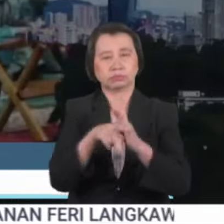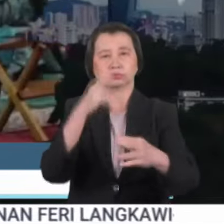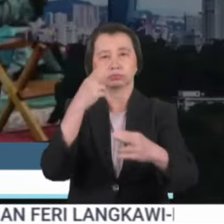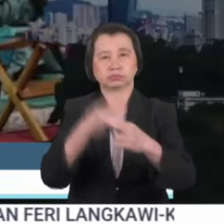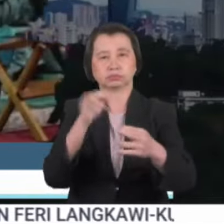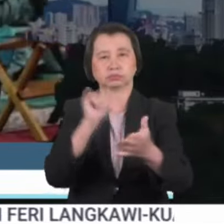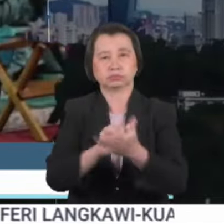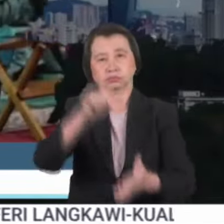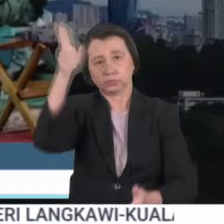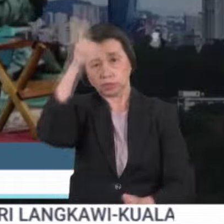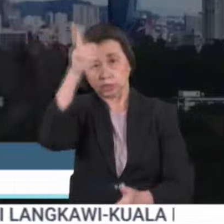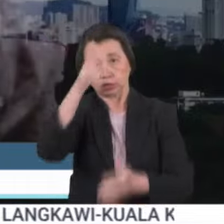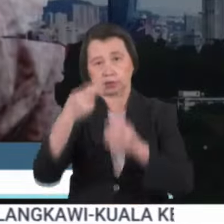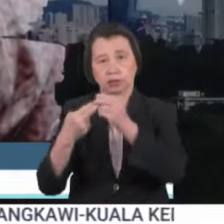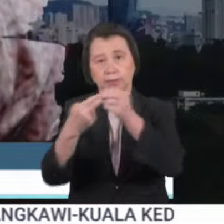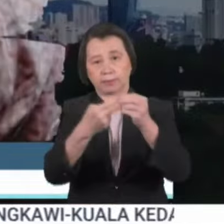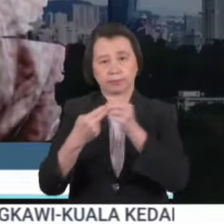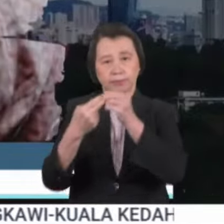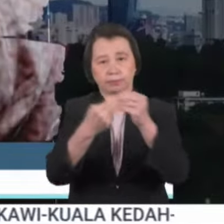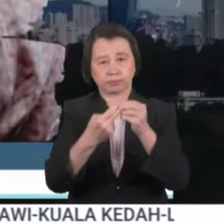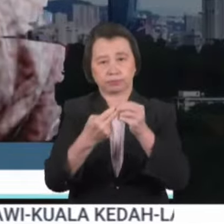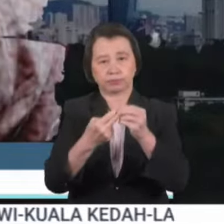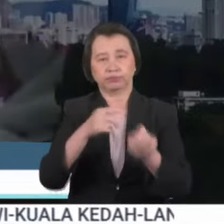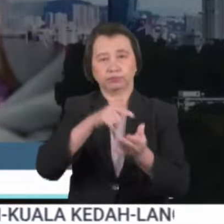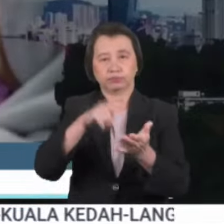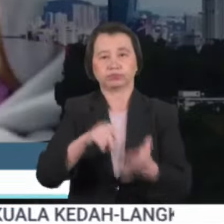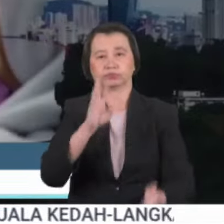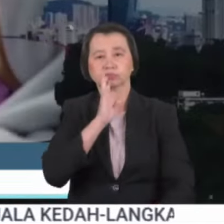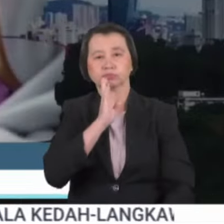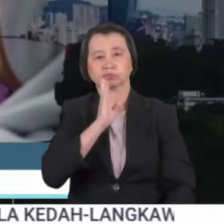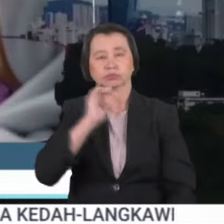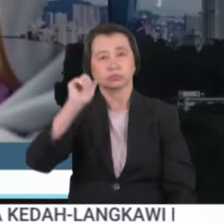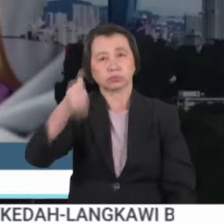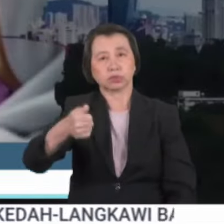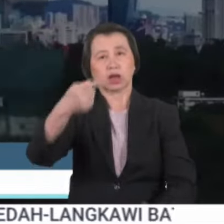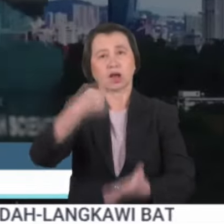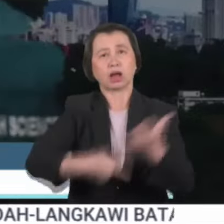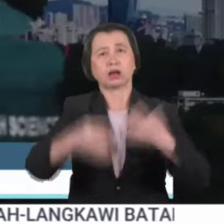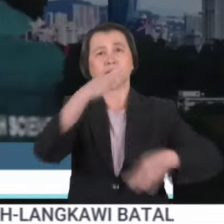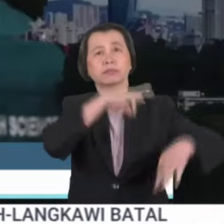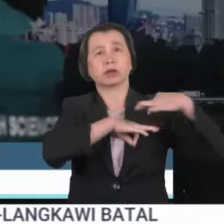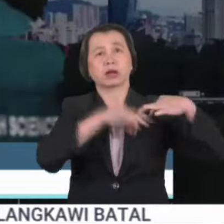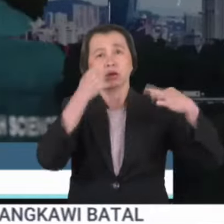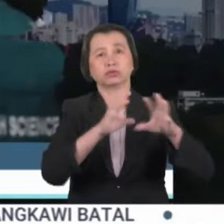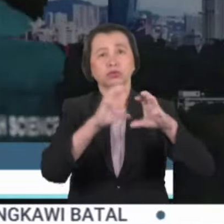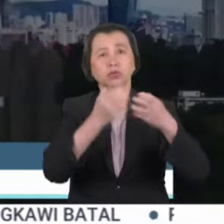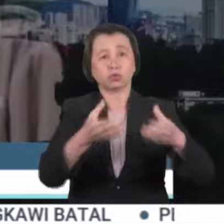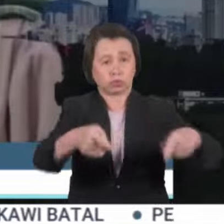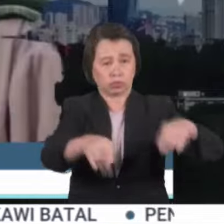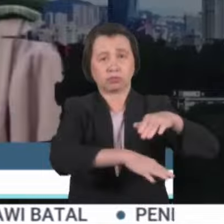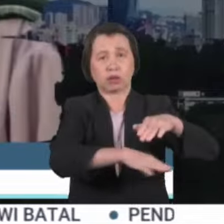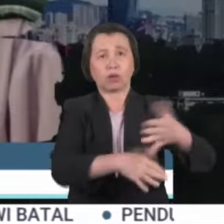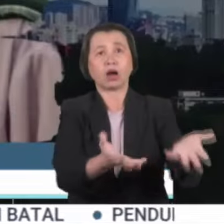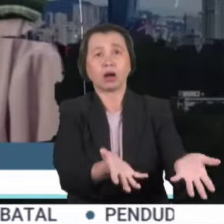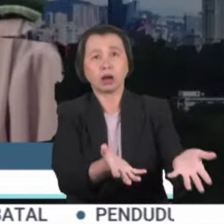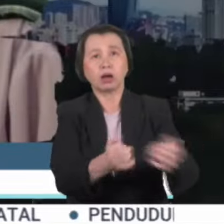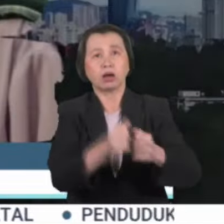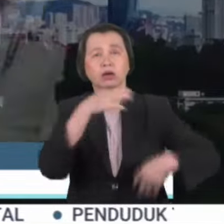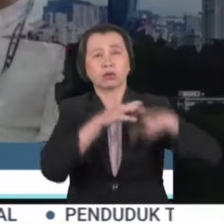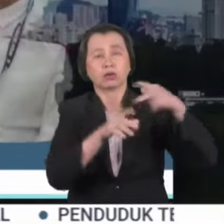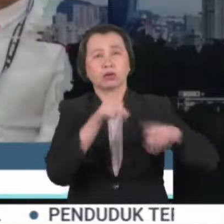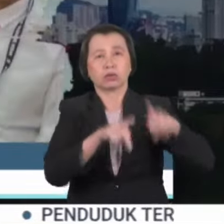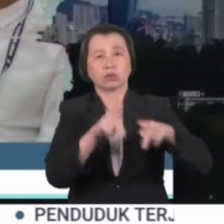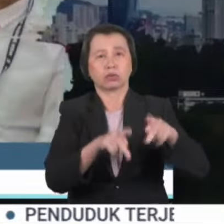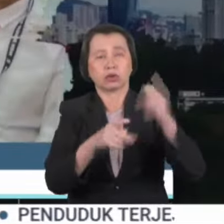sebagai kerajaan perpaduan. Ini yang dikatakan reform. Apa manfaat kepada golongan bawahan, golongan